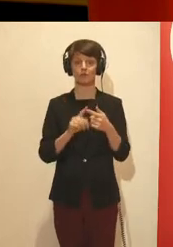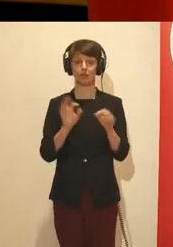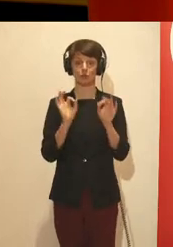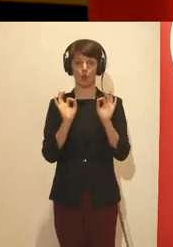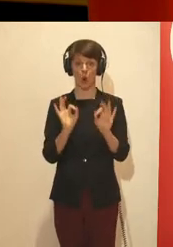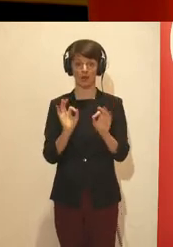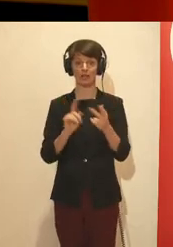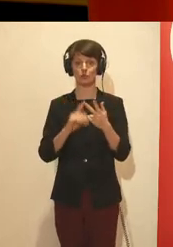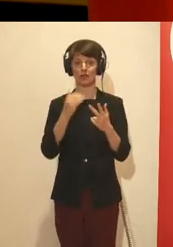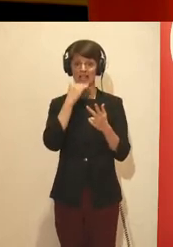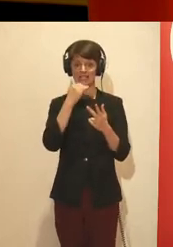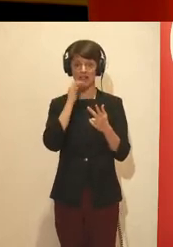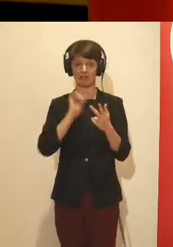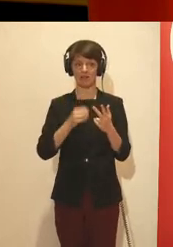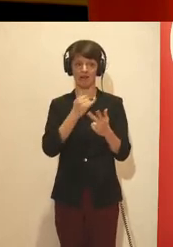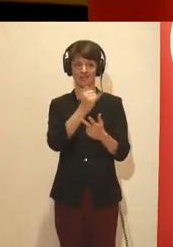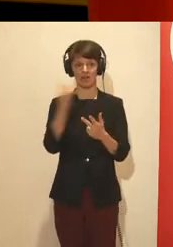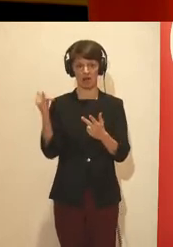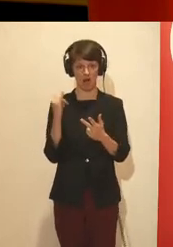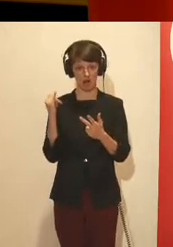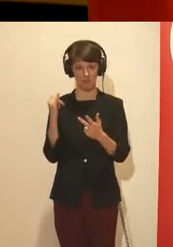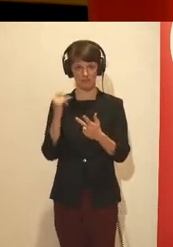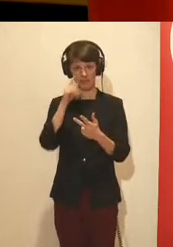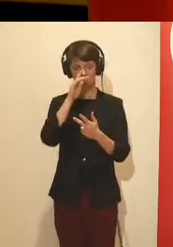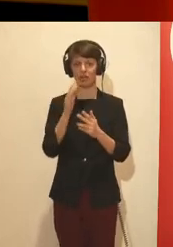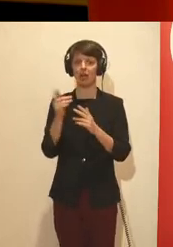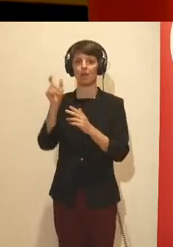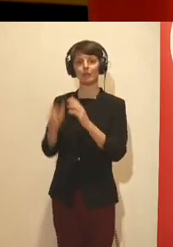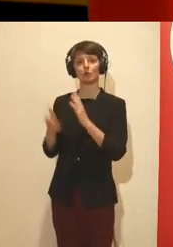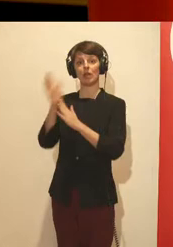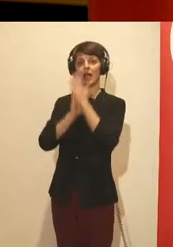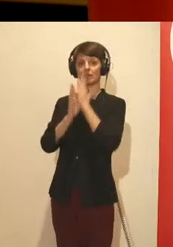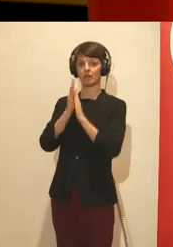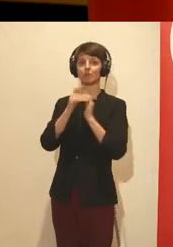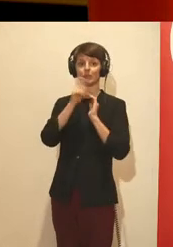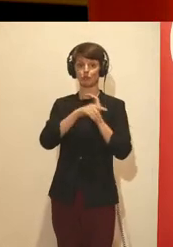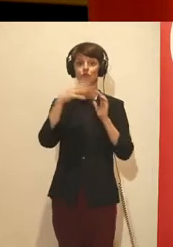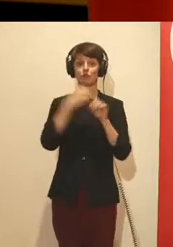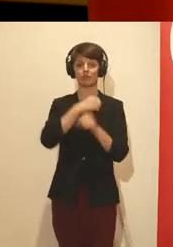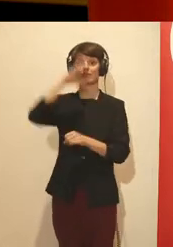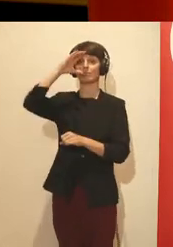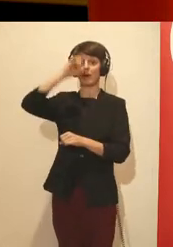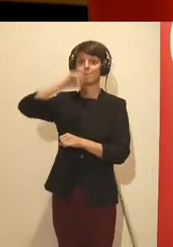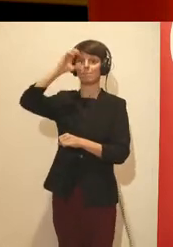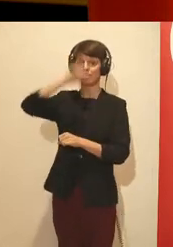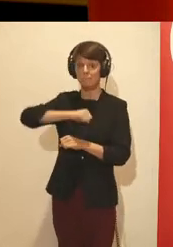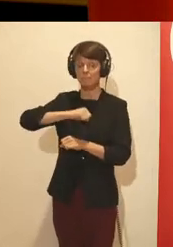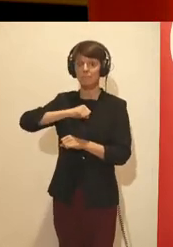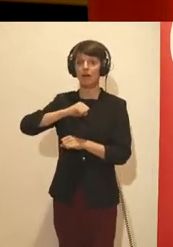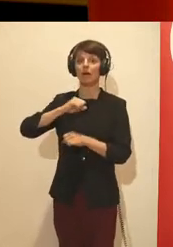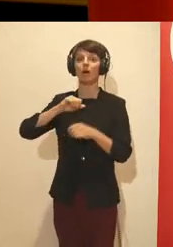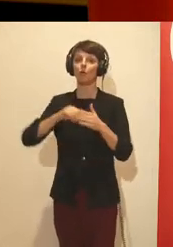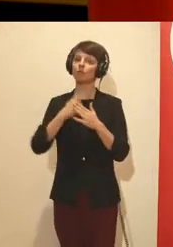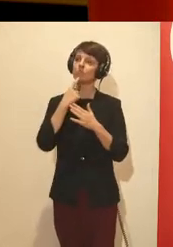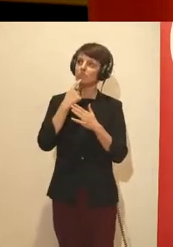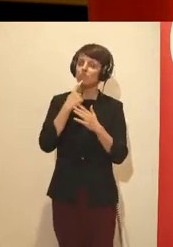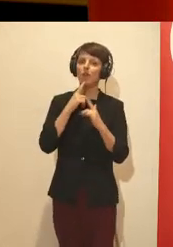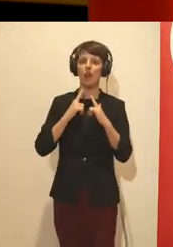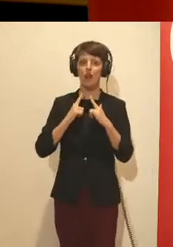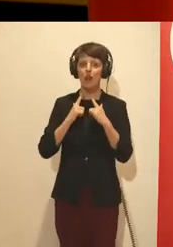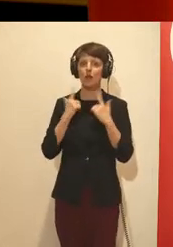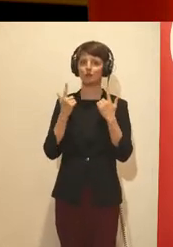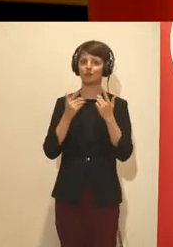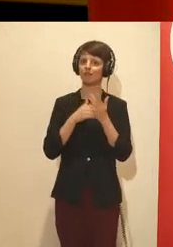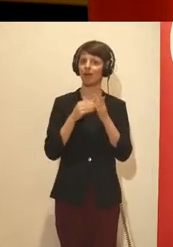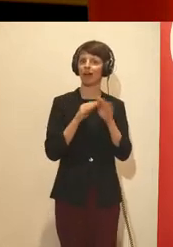ist und dass erzählbar ist und dass wenn man es erzählt bekommt auch verstanden werden kann und vielleicht sogar lust macht es